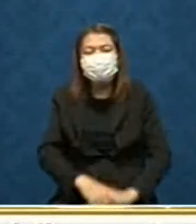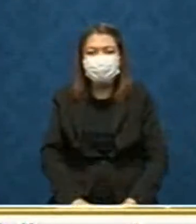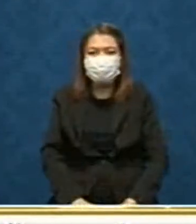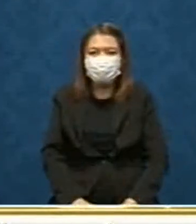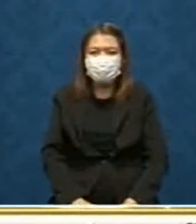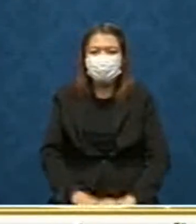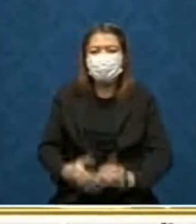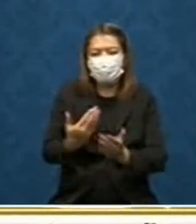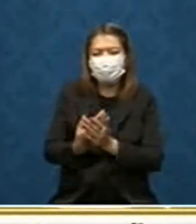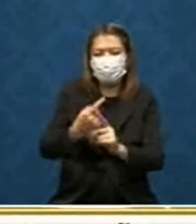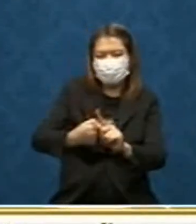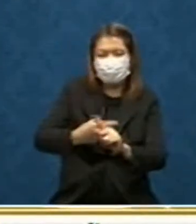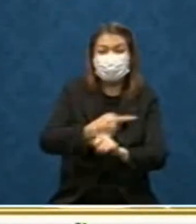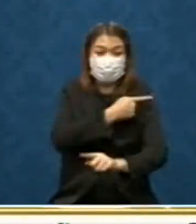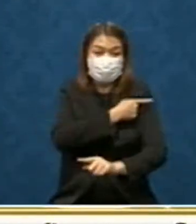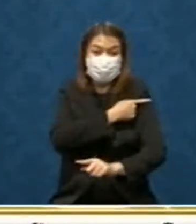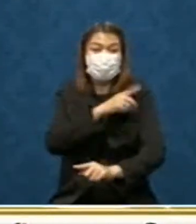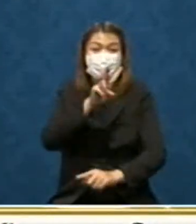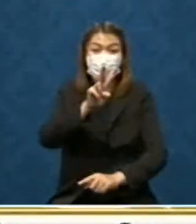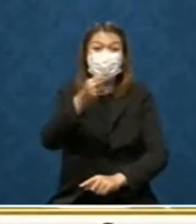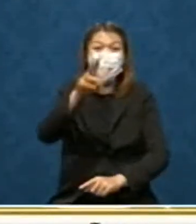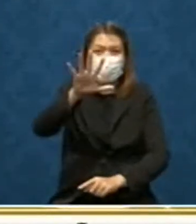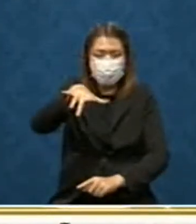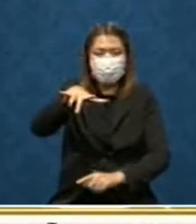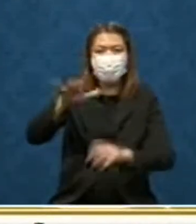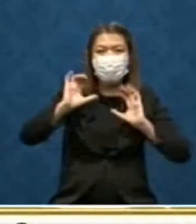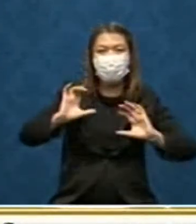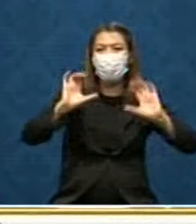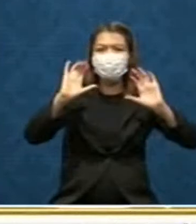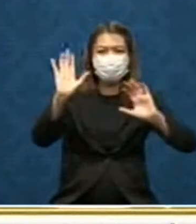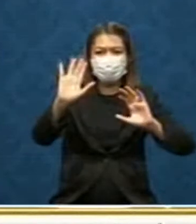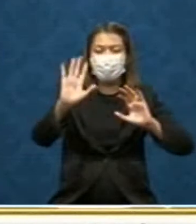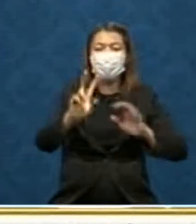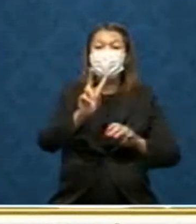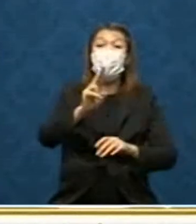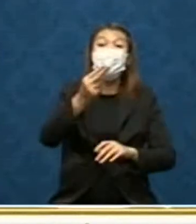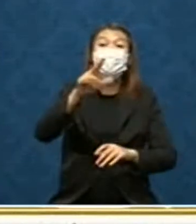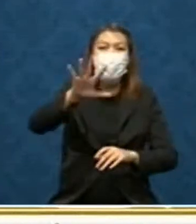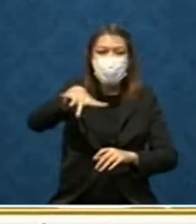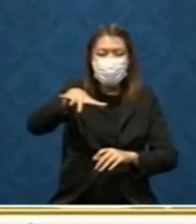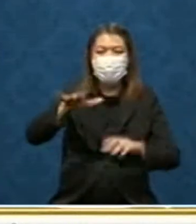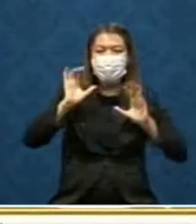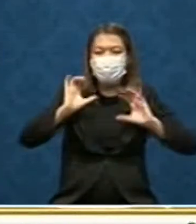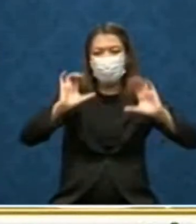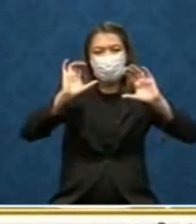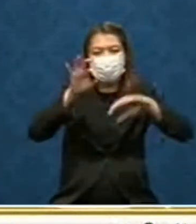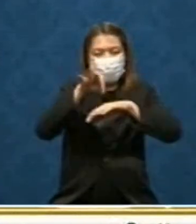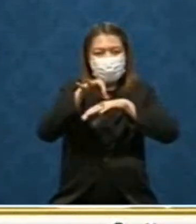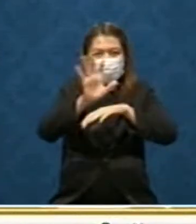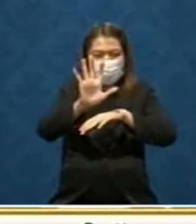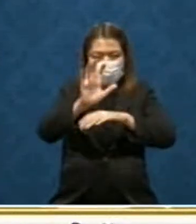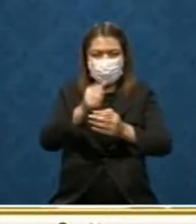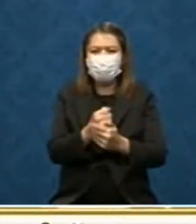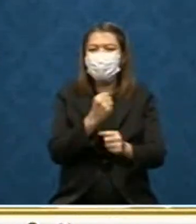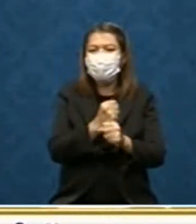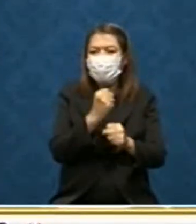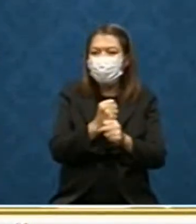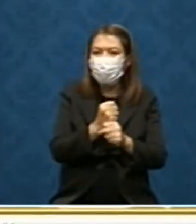และเงิเดอนปนชื่2500 กใช้อยากเป็ภรรร แตายัง